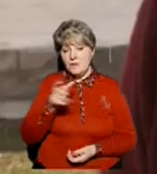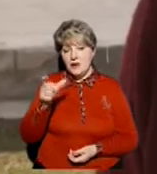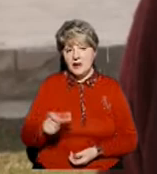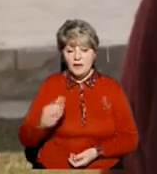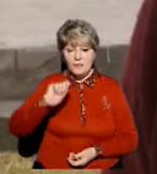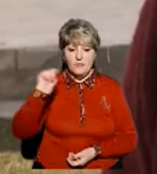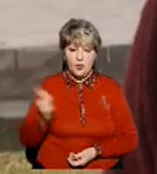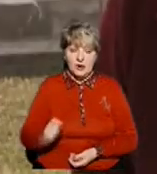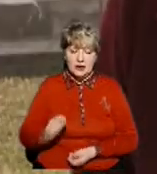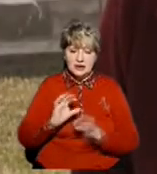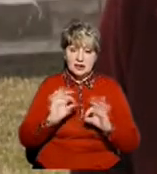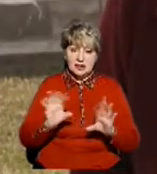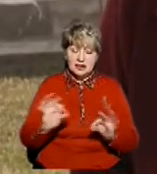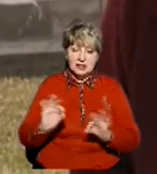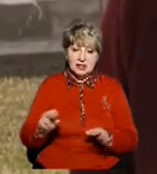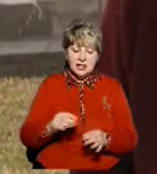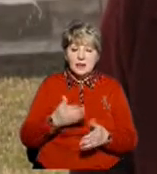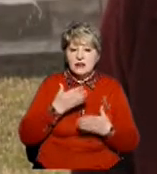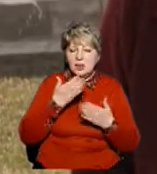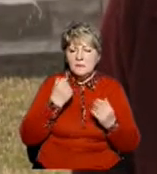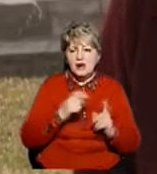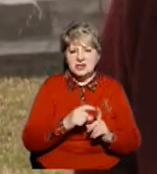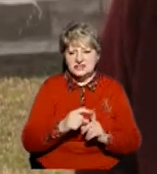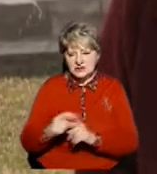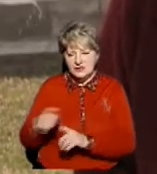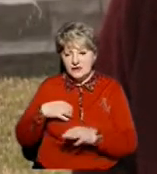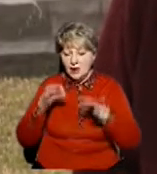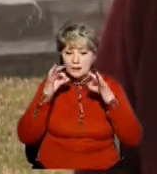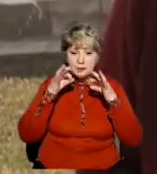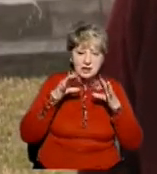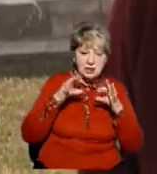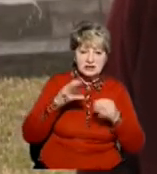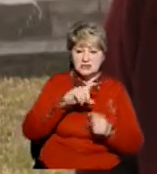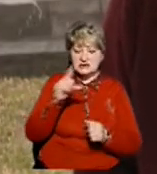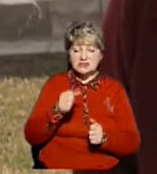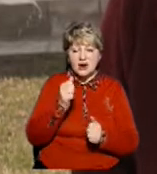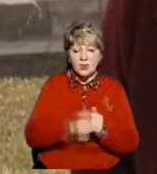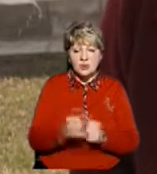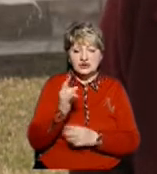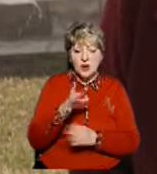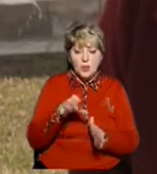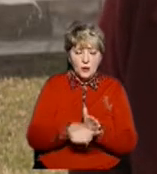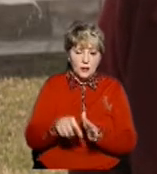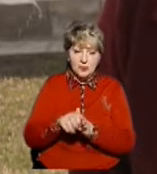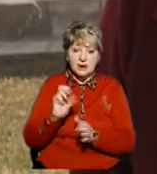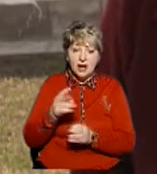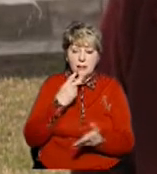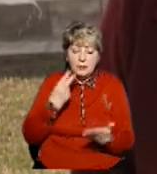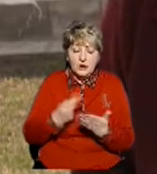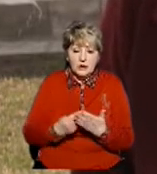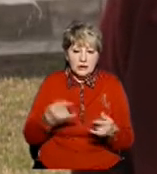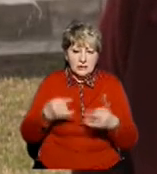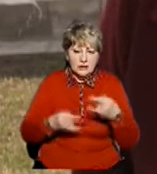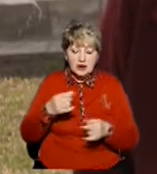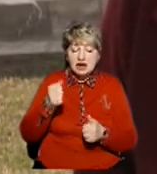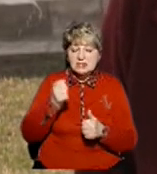Олена Шинкаренко. Не можу здержати слів, я плачу за кожною дитинкою вбитою, там як покажуть,